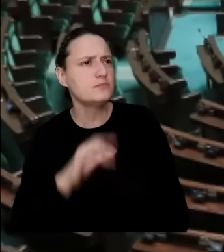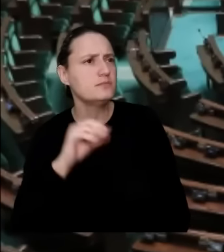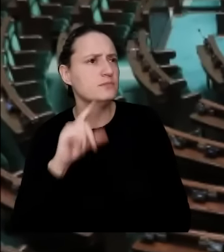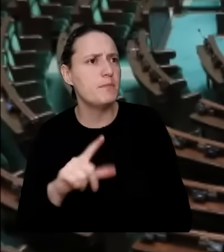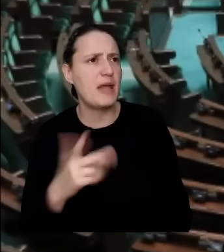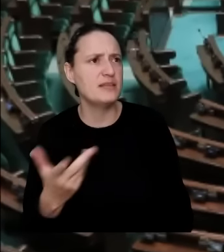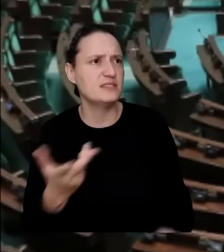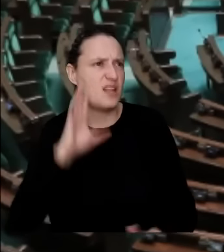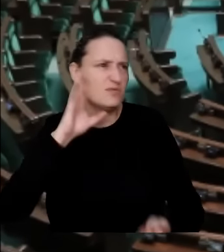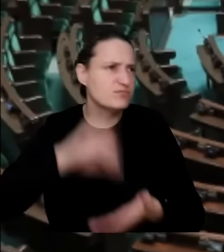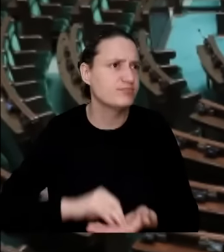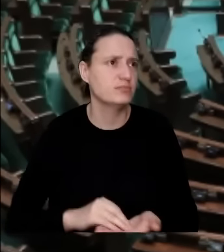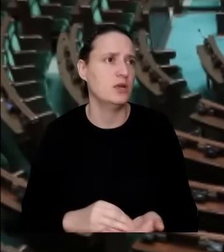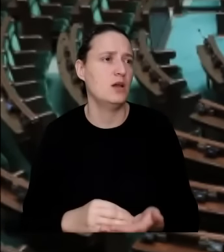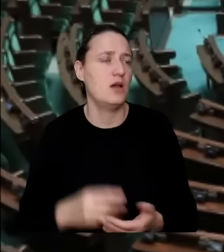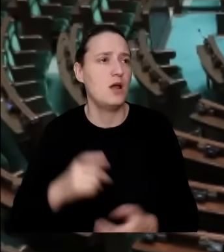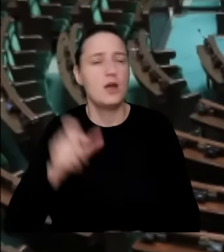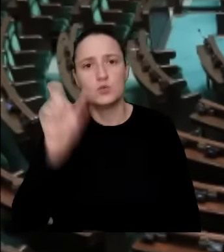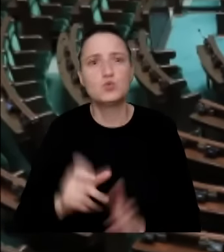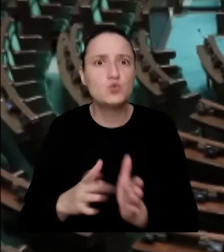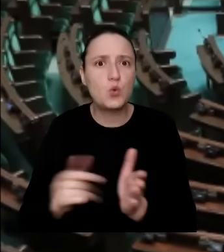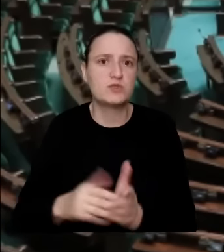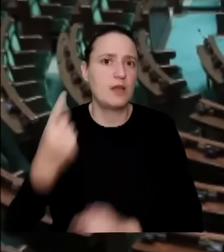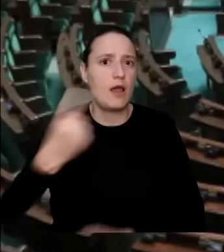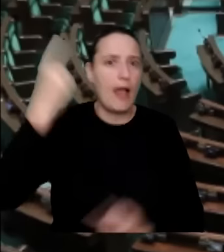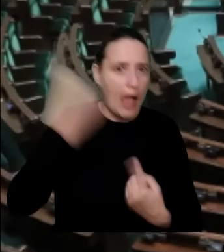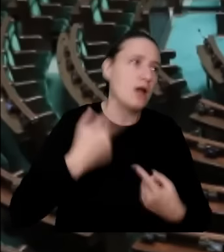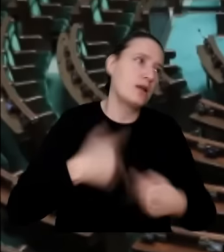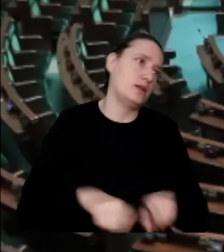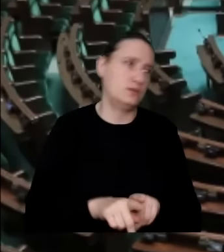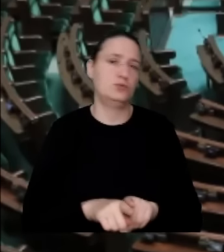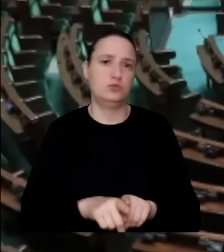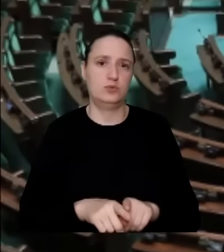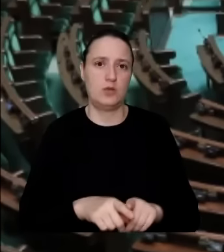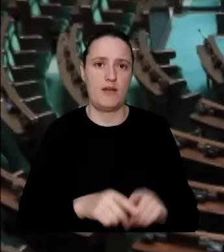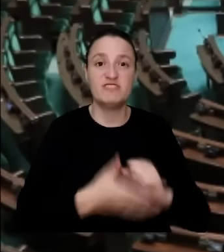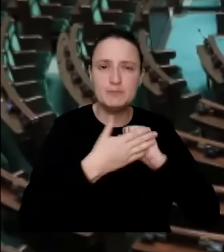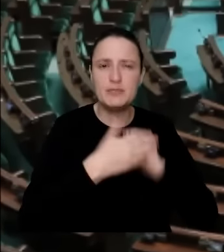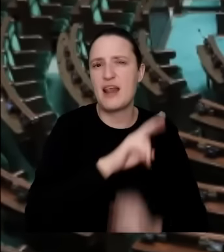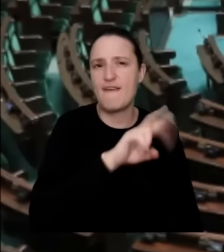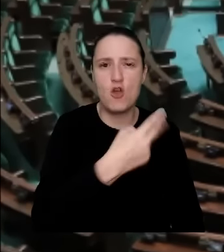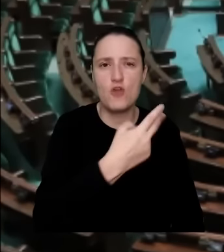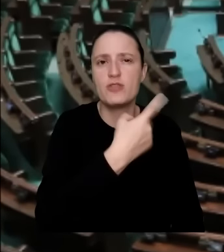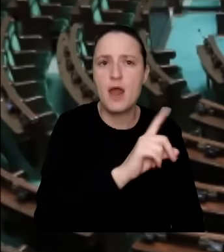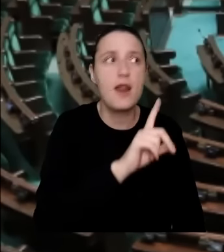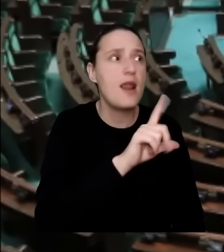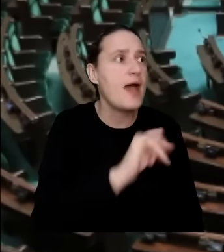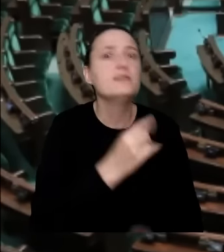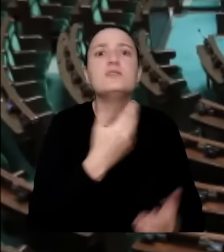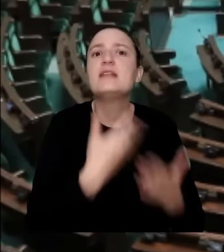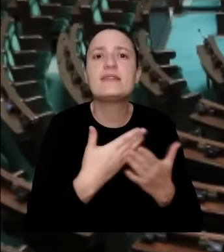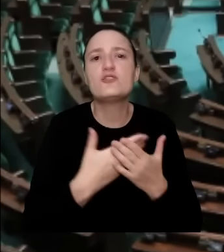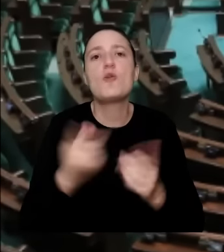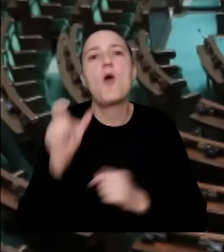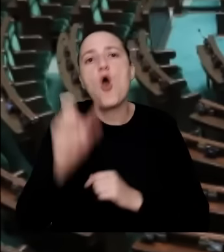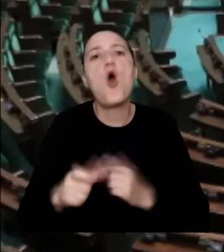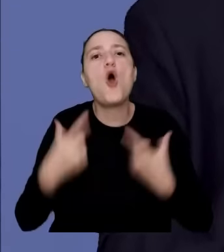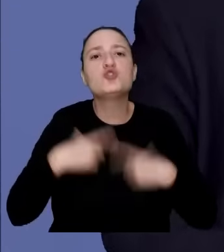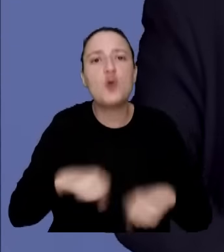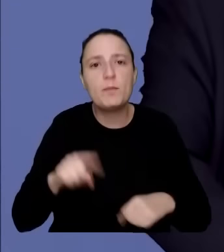po raz kolejny poddaje się dyktat Tuska i popieracie vonder tylko dlatego że Tusk musi spłacić osobisty dług Ale